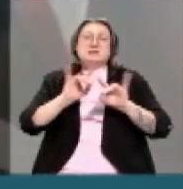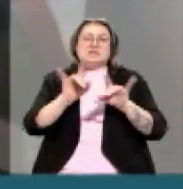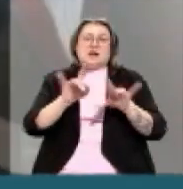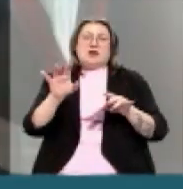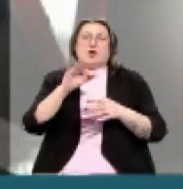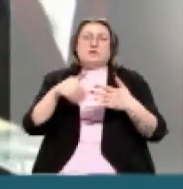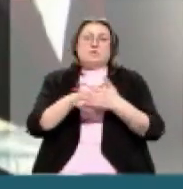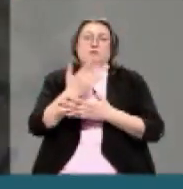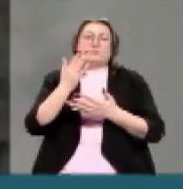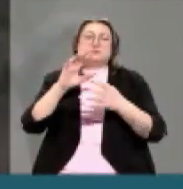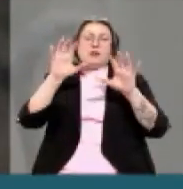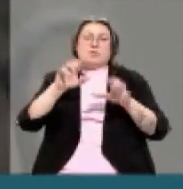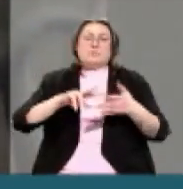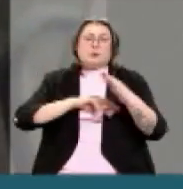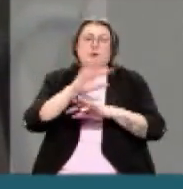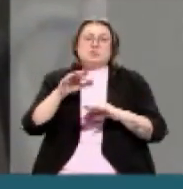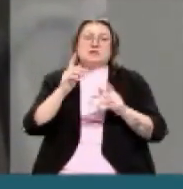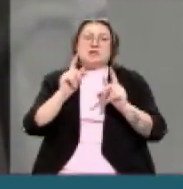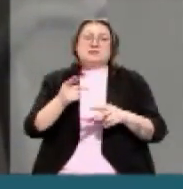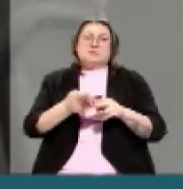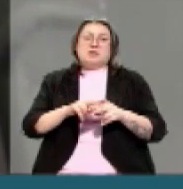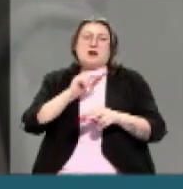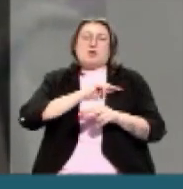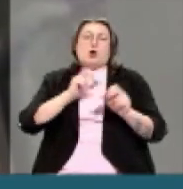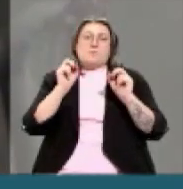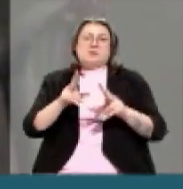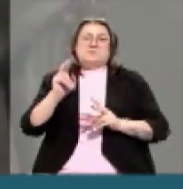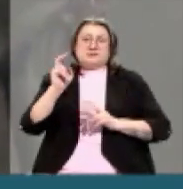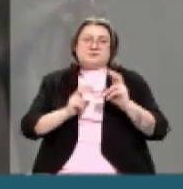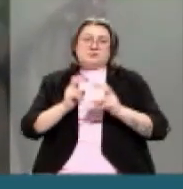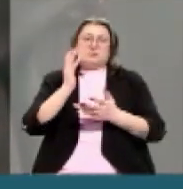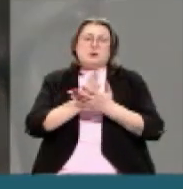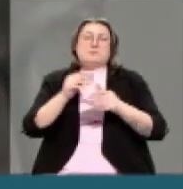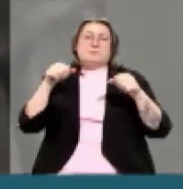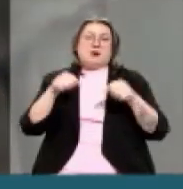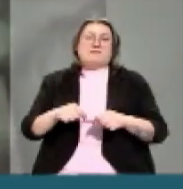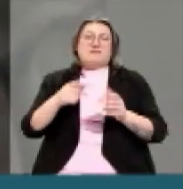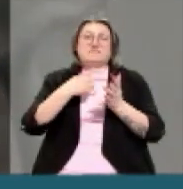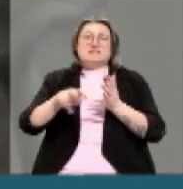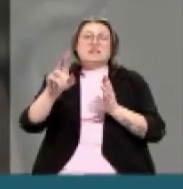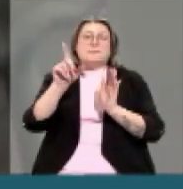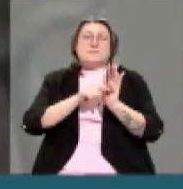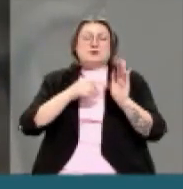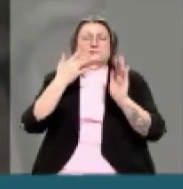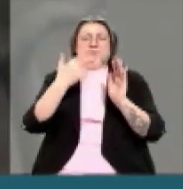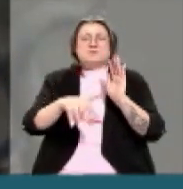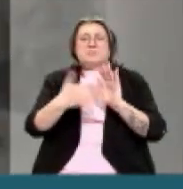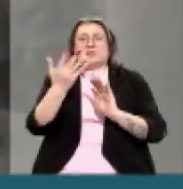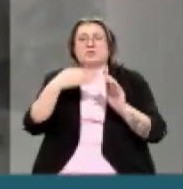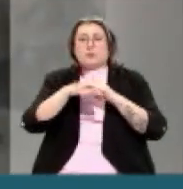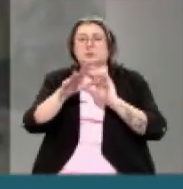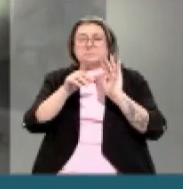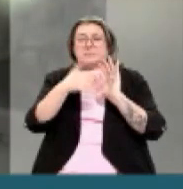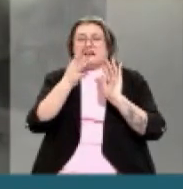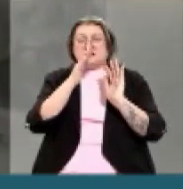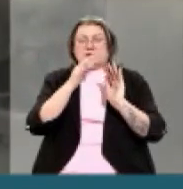рассказали о новом законопроекте, согласно которому работники опасного производства имеют право выходить на пенсию в 55 лет.